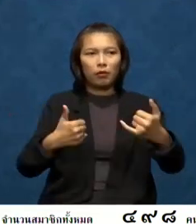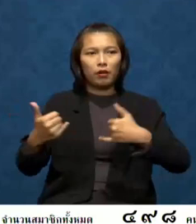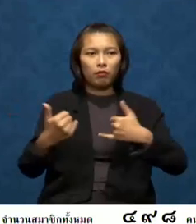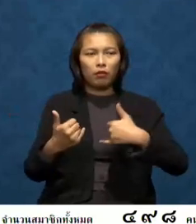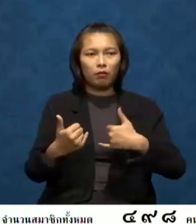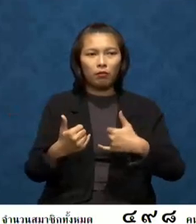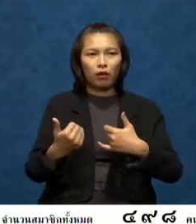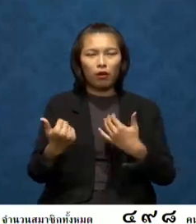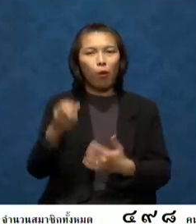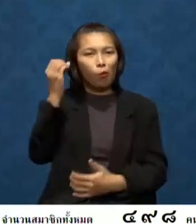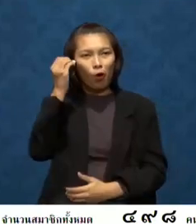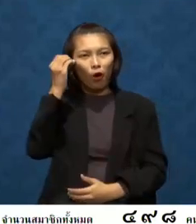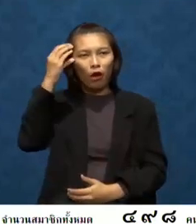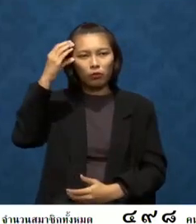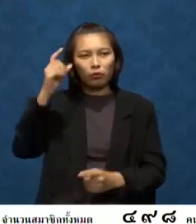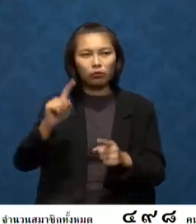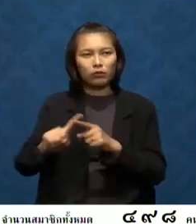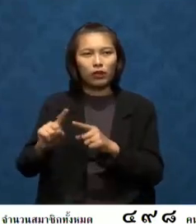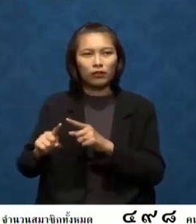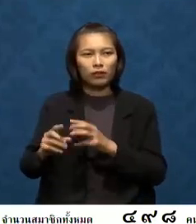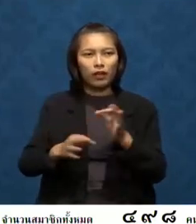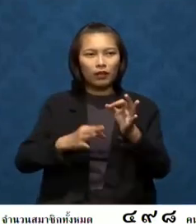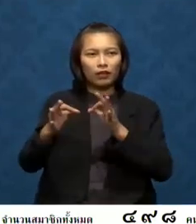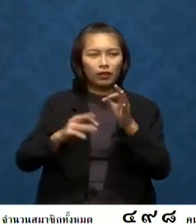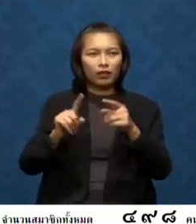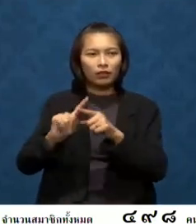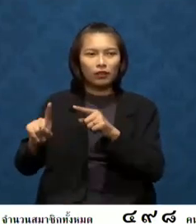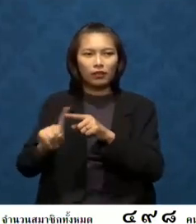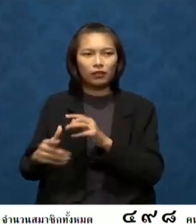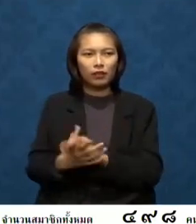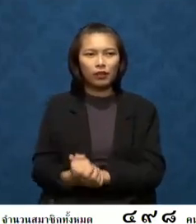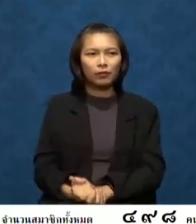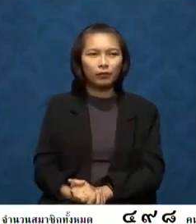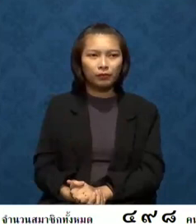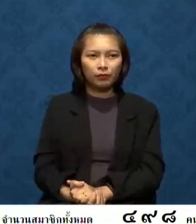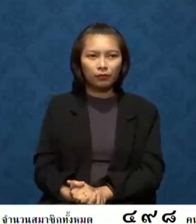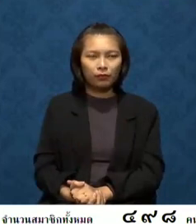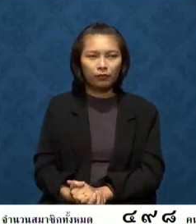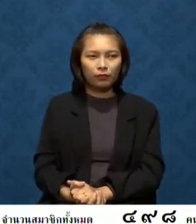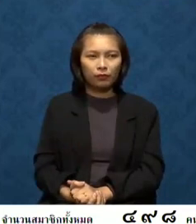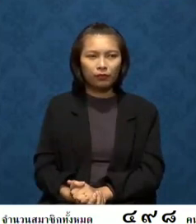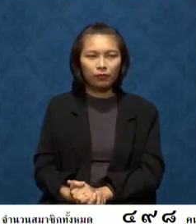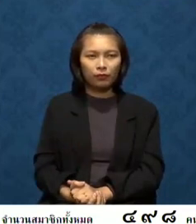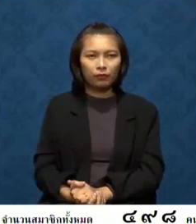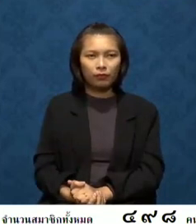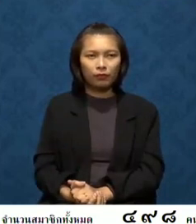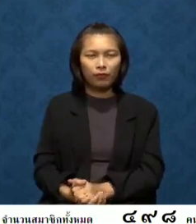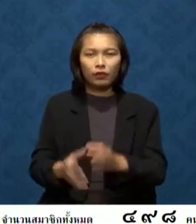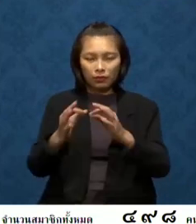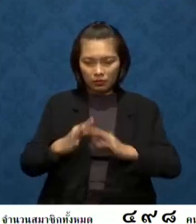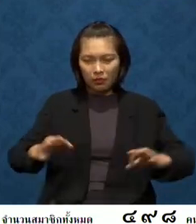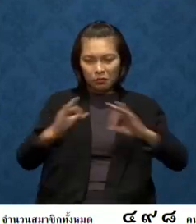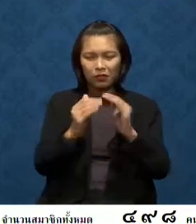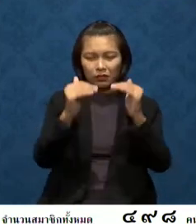ให้ความรู้ให้รายละเอียดต่างๆนะครับอย่างไรก็ตามนะครับเนื่องจากว่าสิทธิมนุษยช